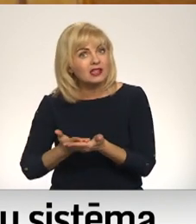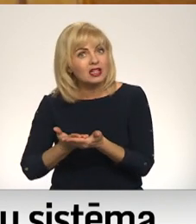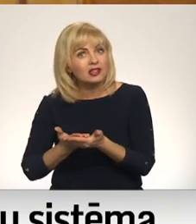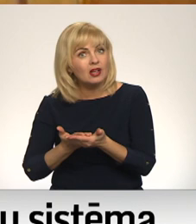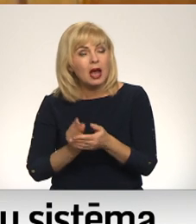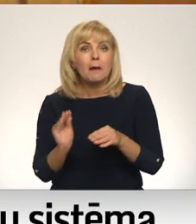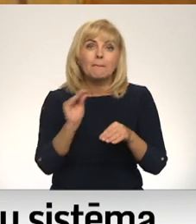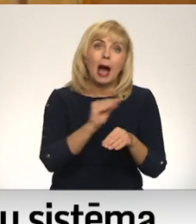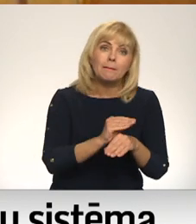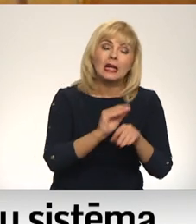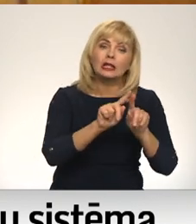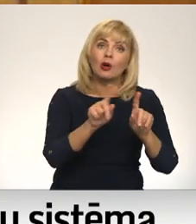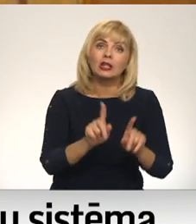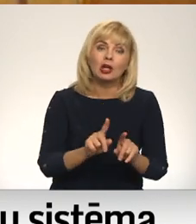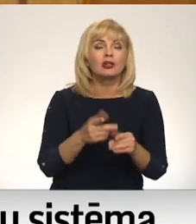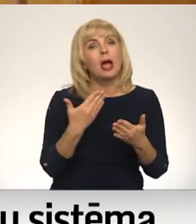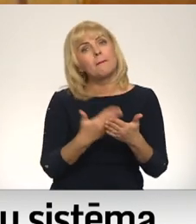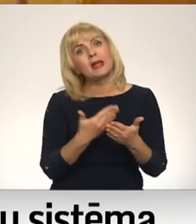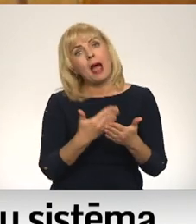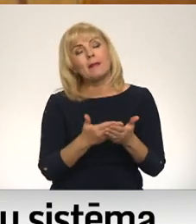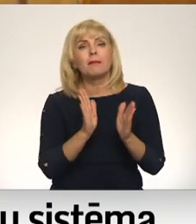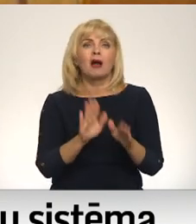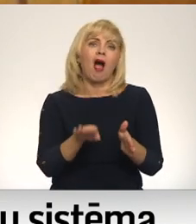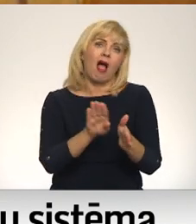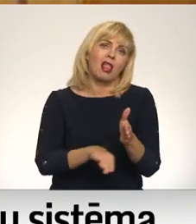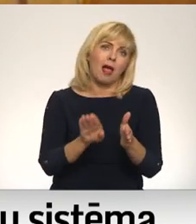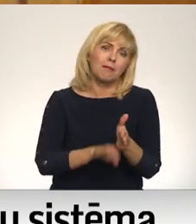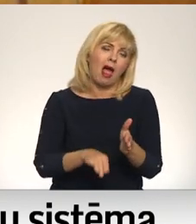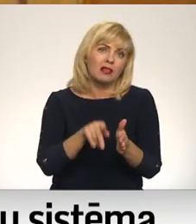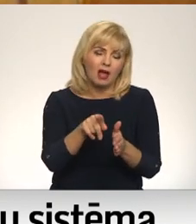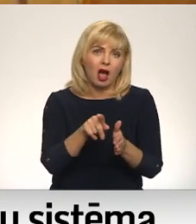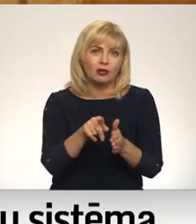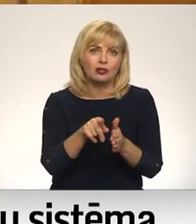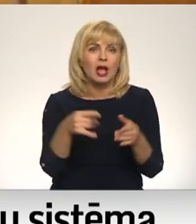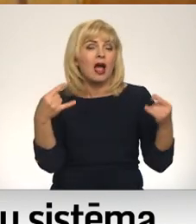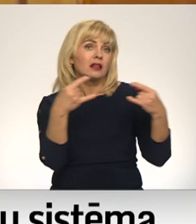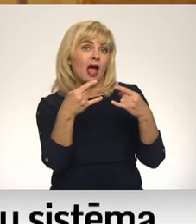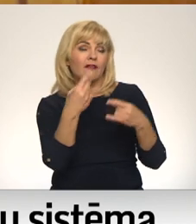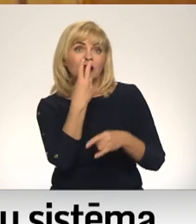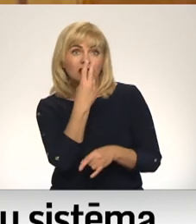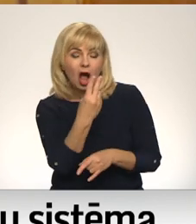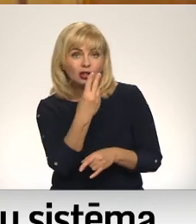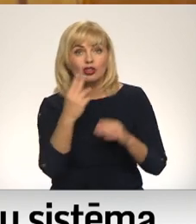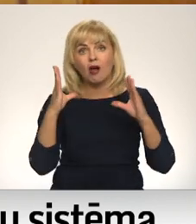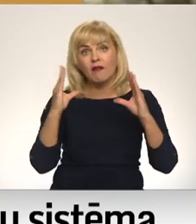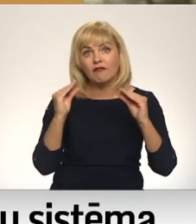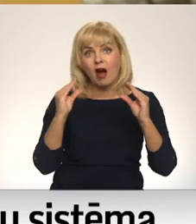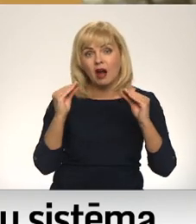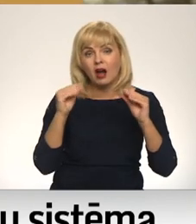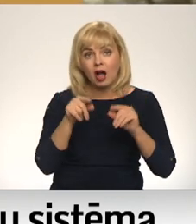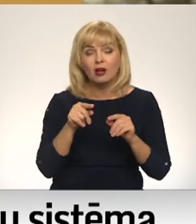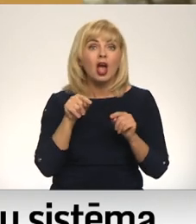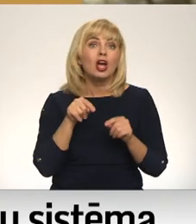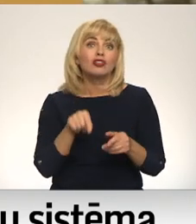motivācijas papildus lietas, kaut vai tik elementāri, kā TV skatīšanās vakarā un tam līdzīgi. Ja.